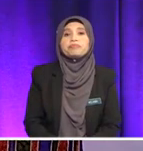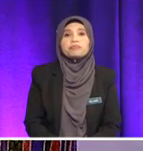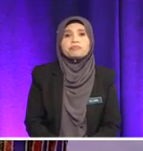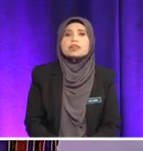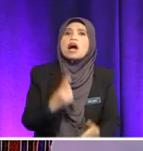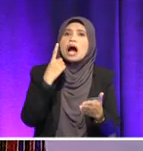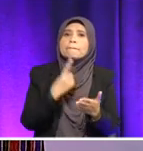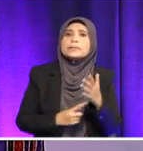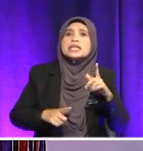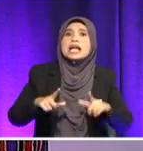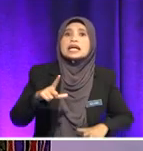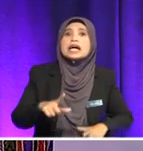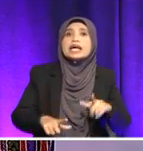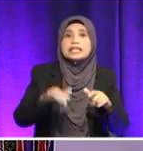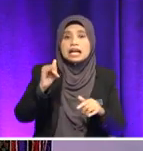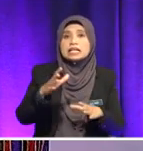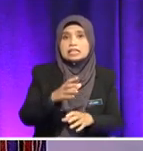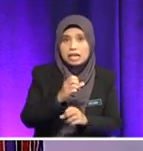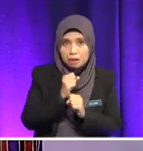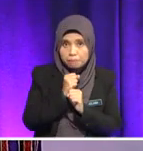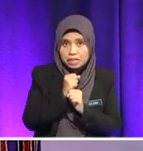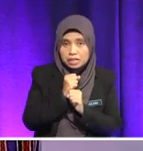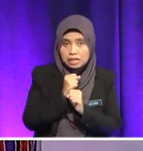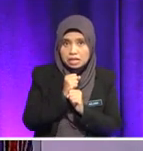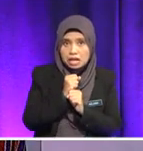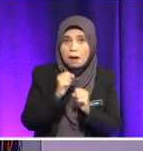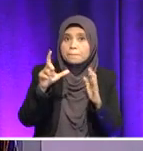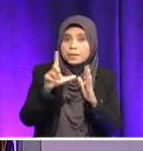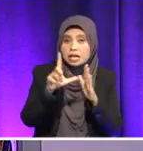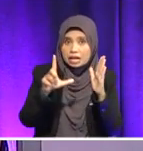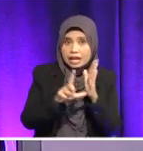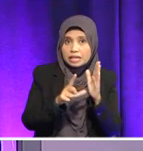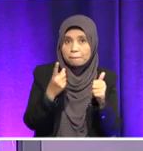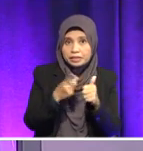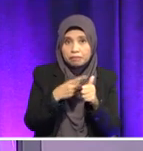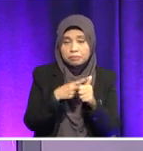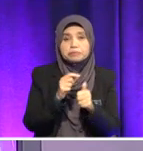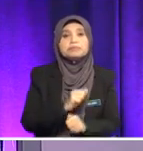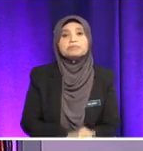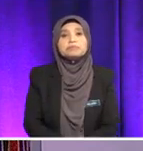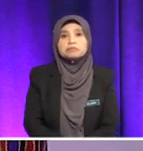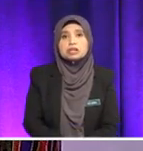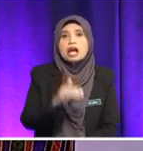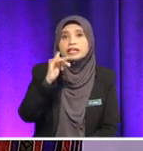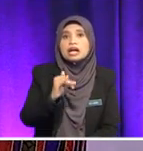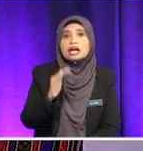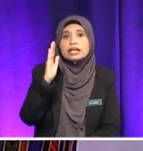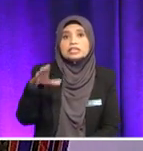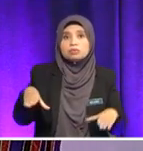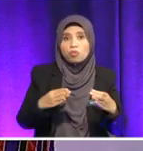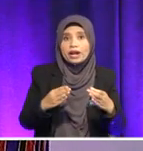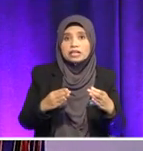apakah langkah-langkah yang diambil peranan perlombaan tanam Melayu yang pertama kita tengok yang akan mereka lakukan adalah